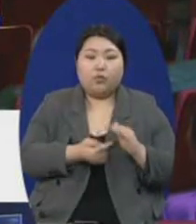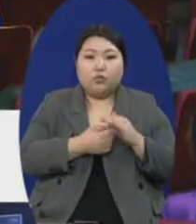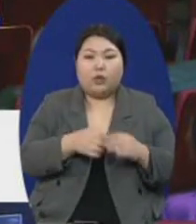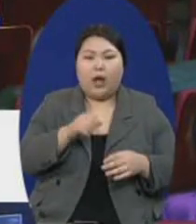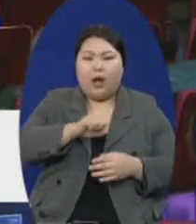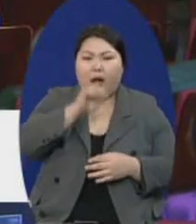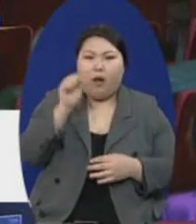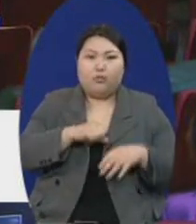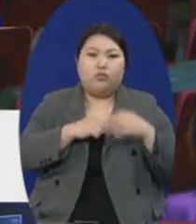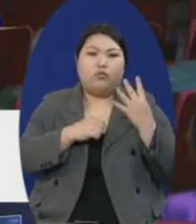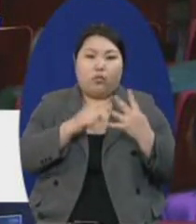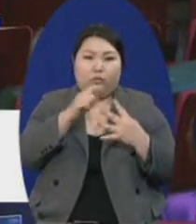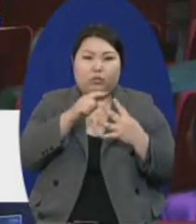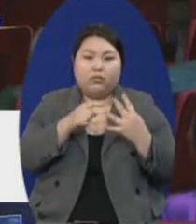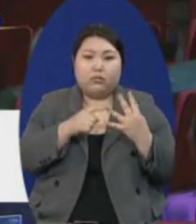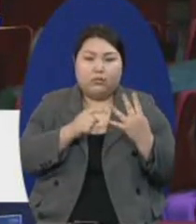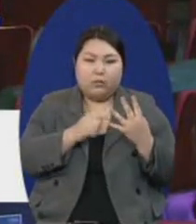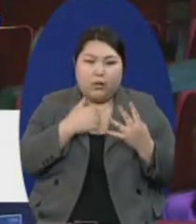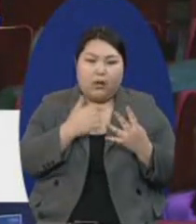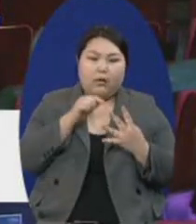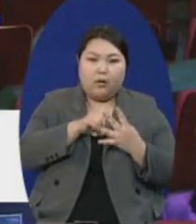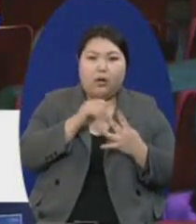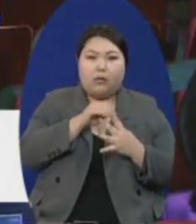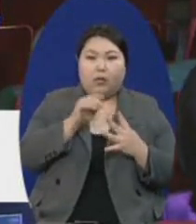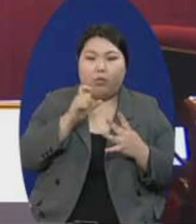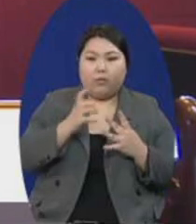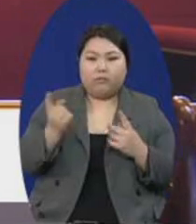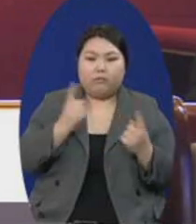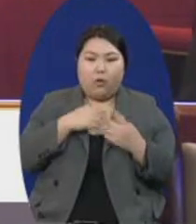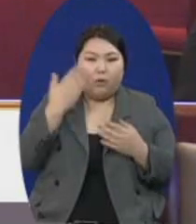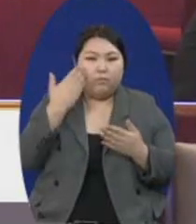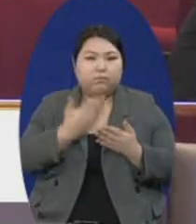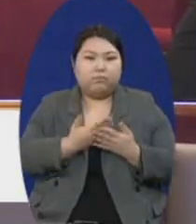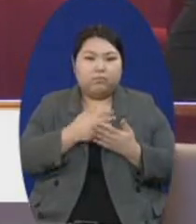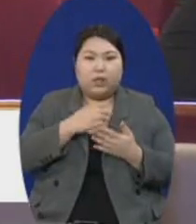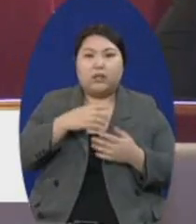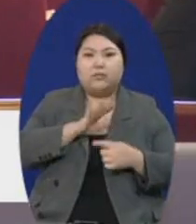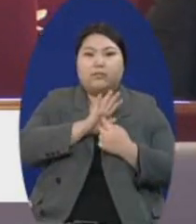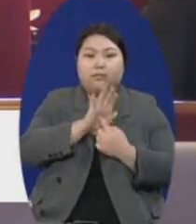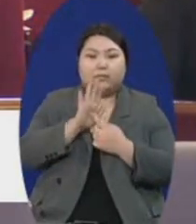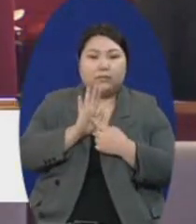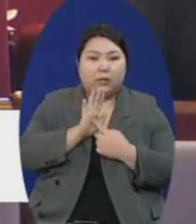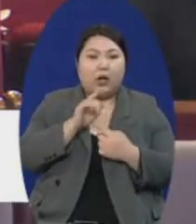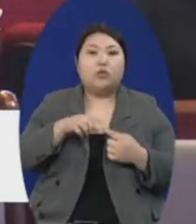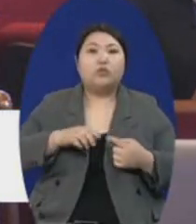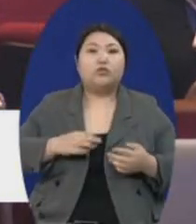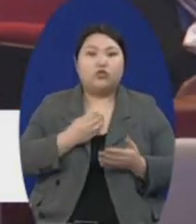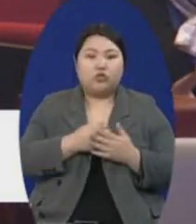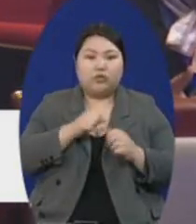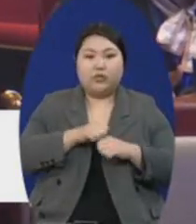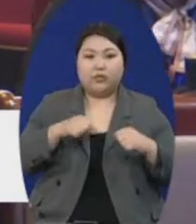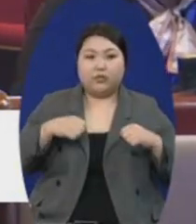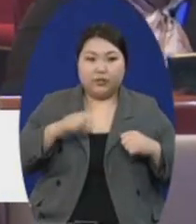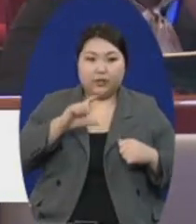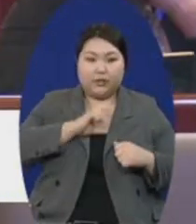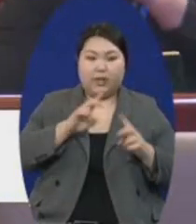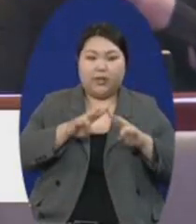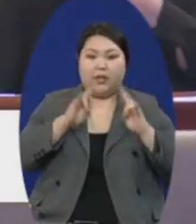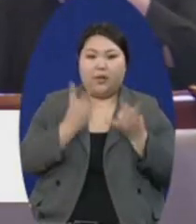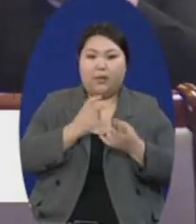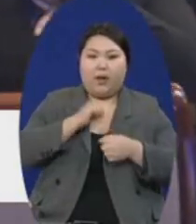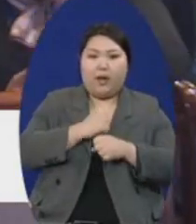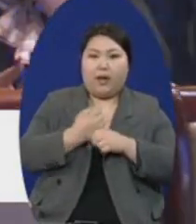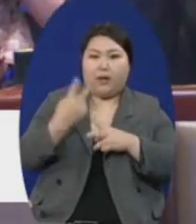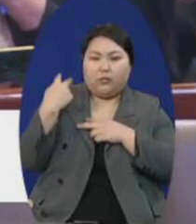гол асуудлыг одоо хөндөж талууд байр сууриа илэрхийлж байгаа. За тухайлбал иргэний нийгмийн